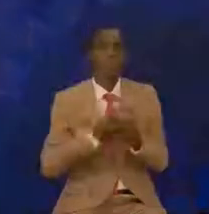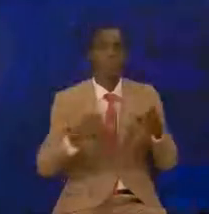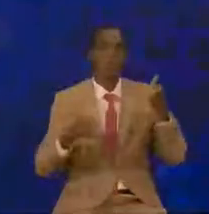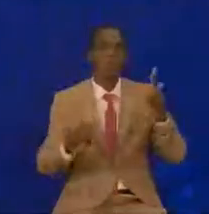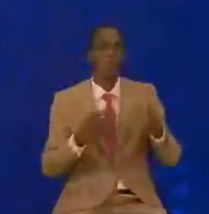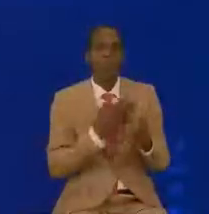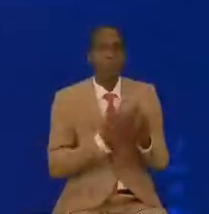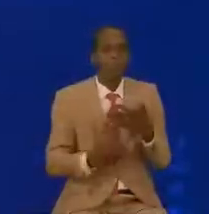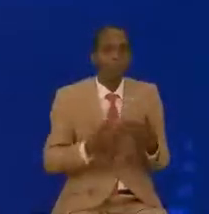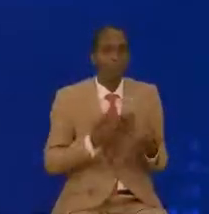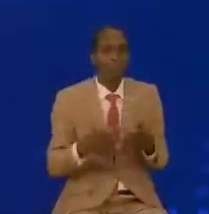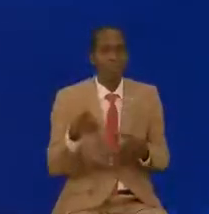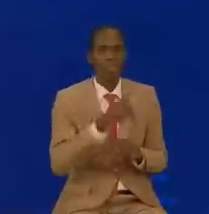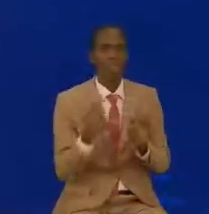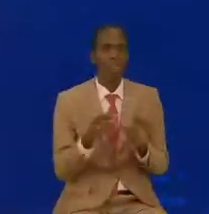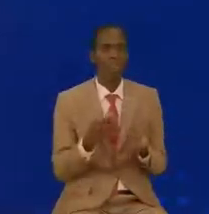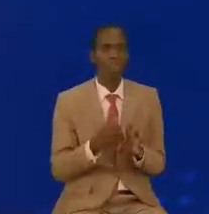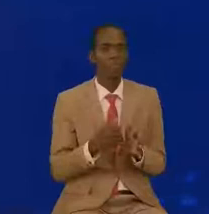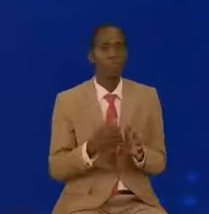Verset 23.